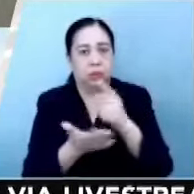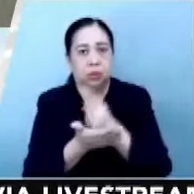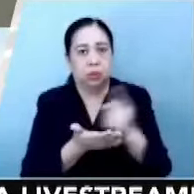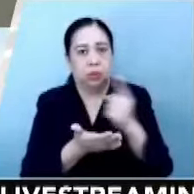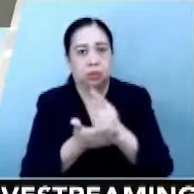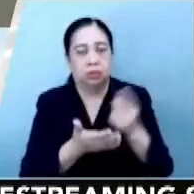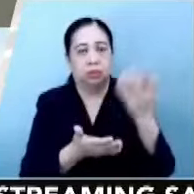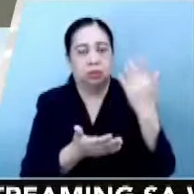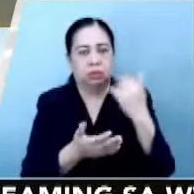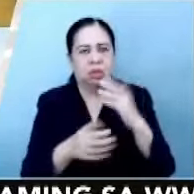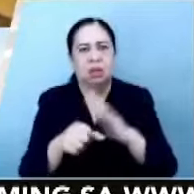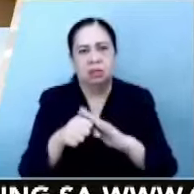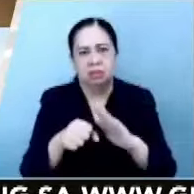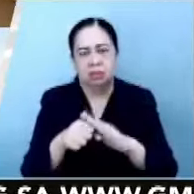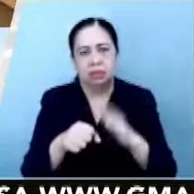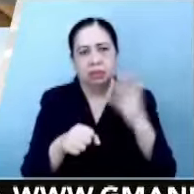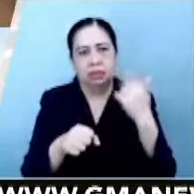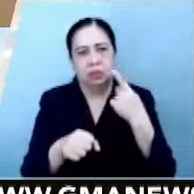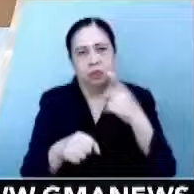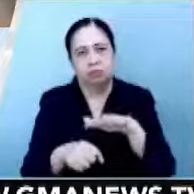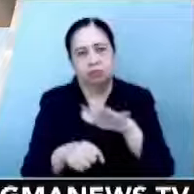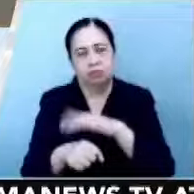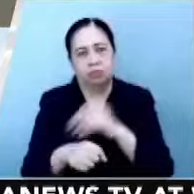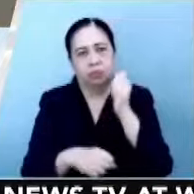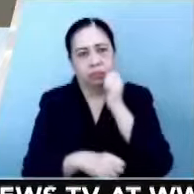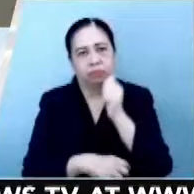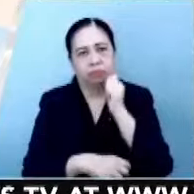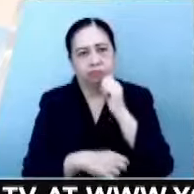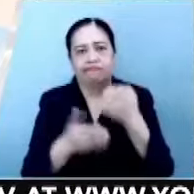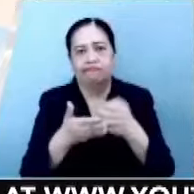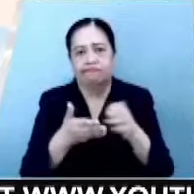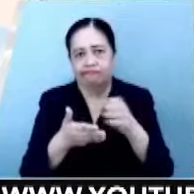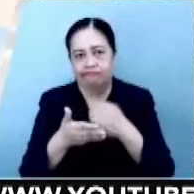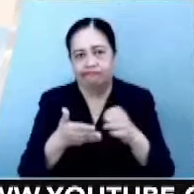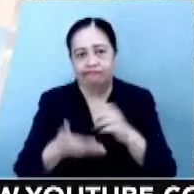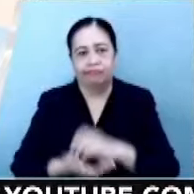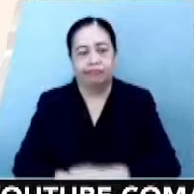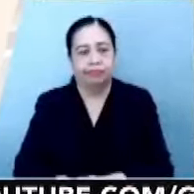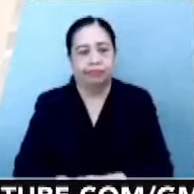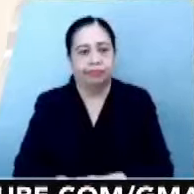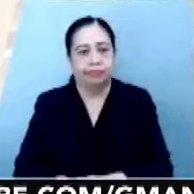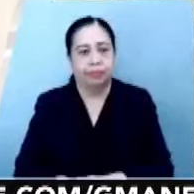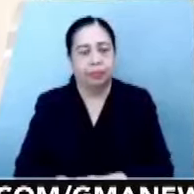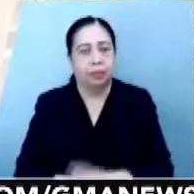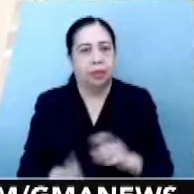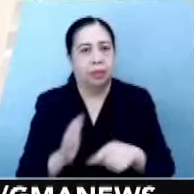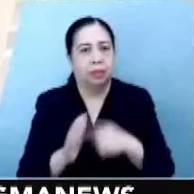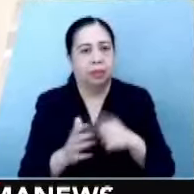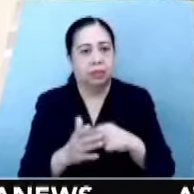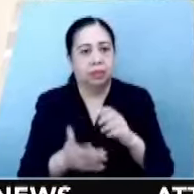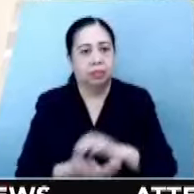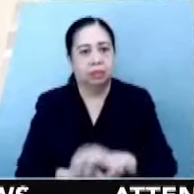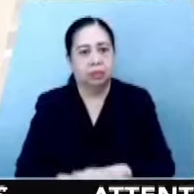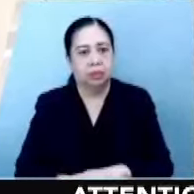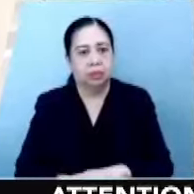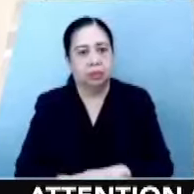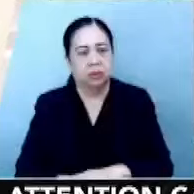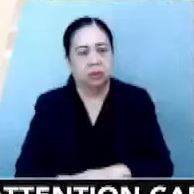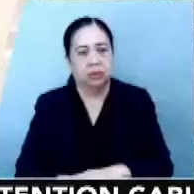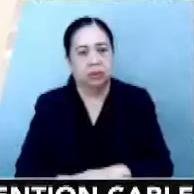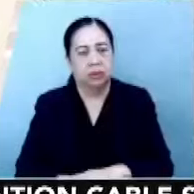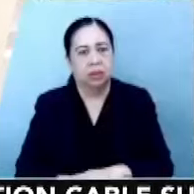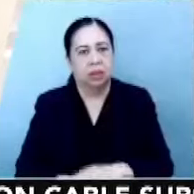sapat lang para sa kanilang araw-araw na pangangailangan. Minsan niya, umiinom lang kami ng pampatanggal sa sakit